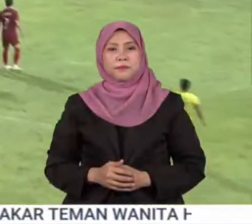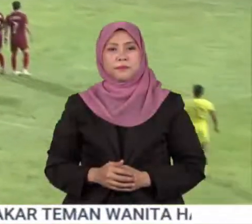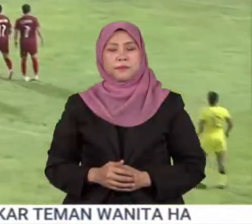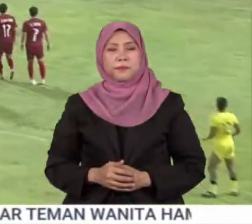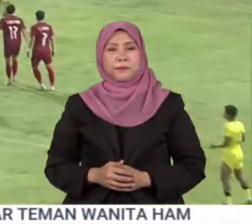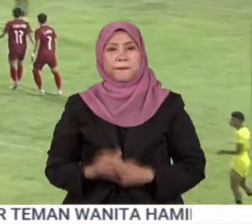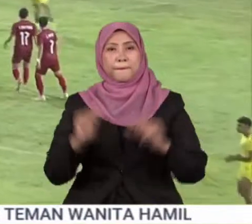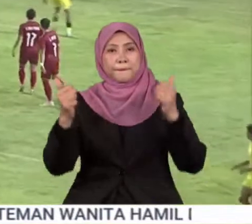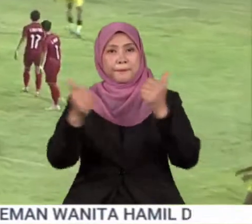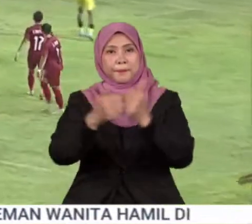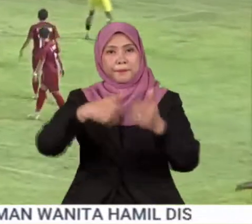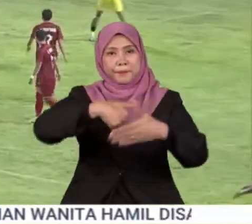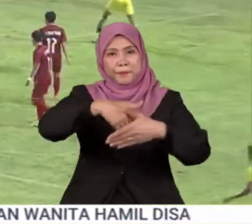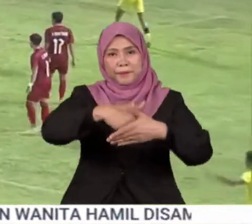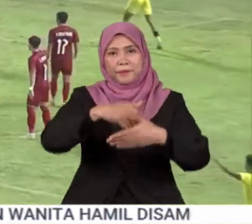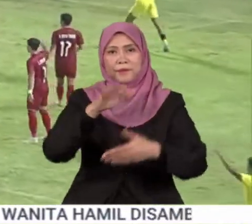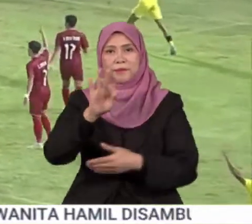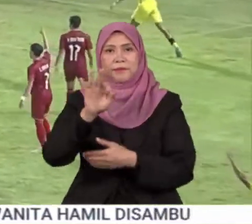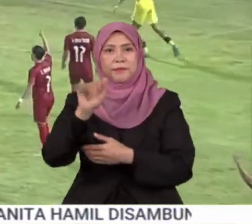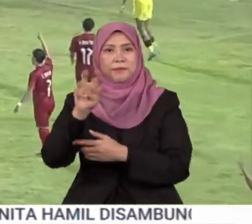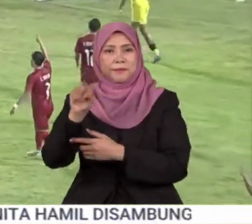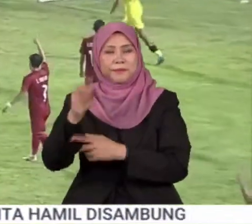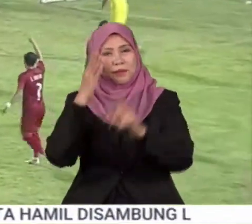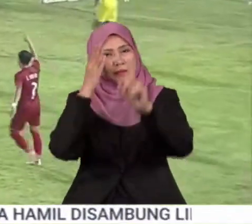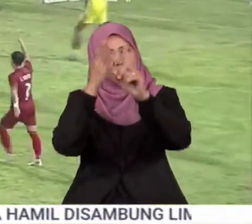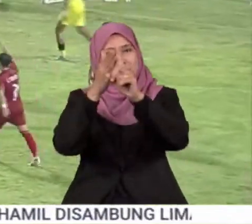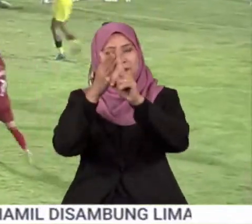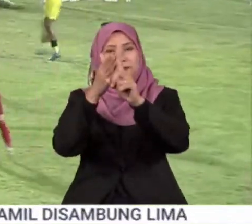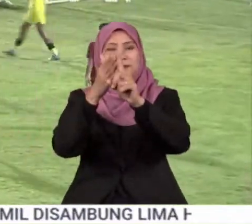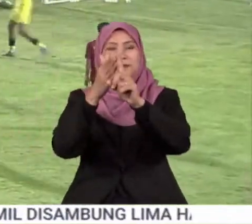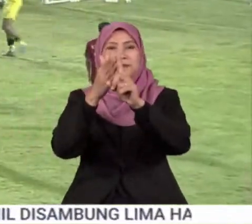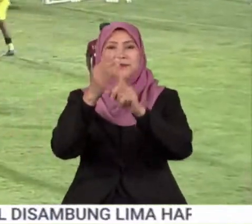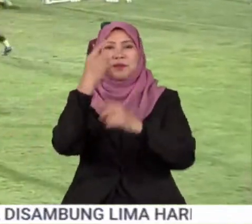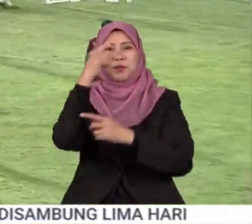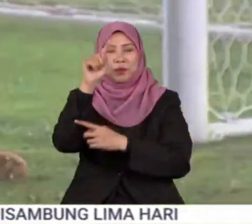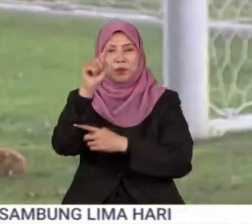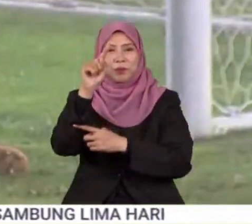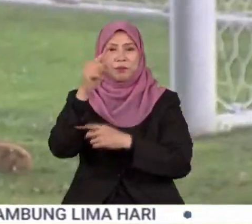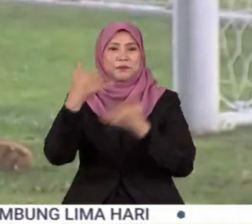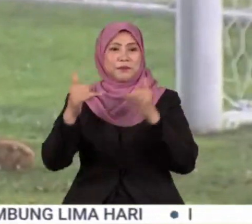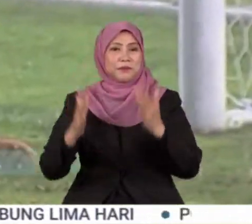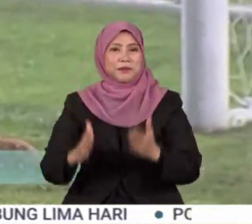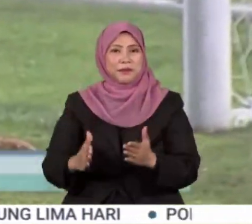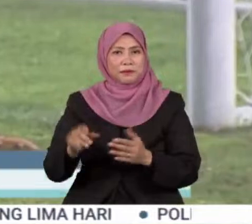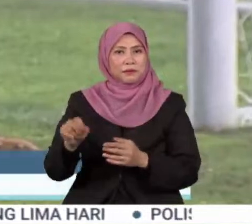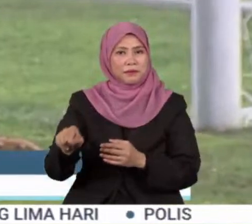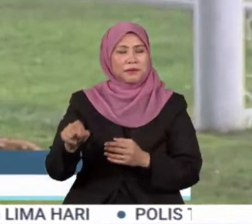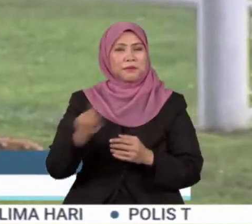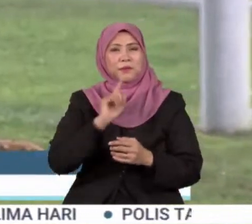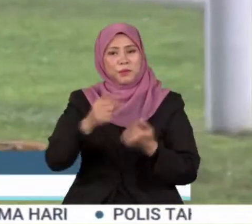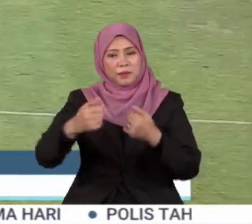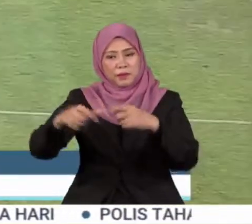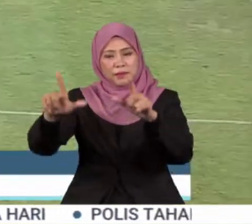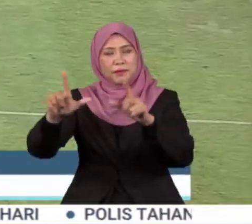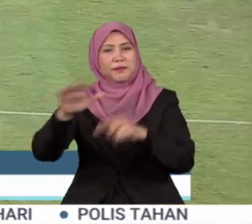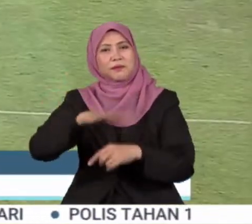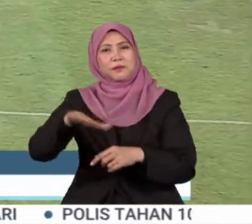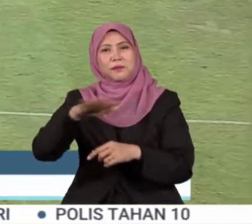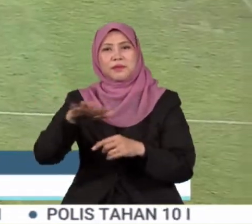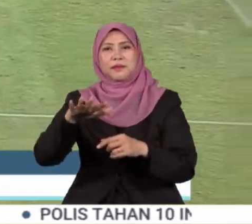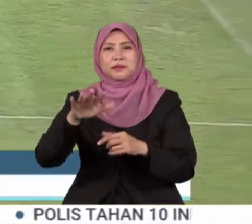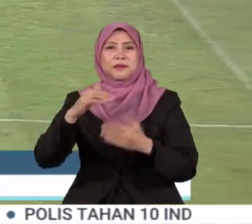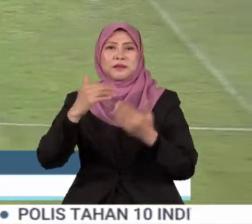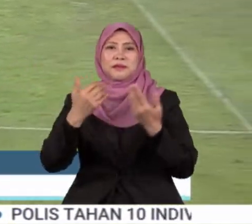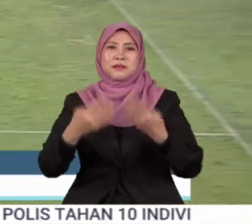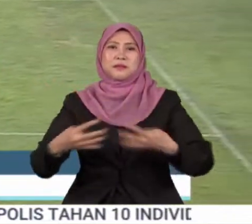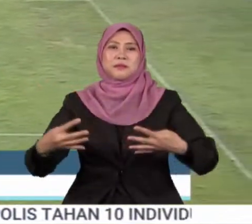Bagi Persatuan Bola Sepak Malaysia FAM, sasaran yang diletakkan bagi anak buah E. Ella Varasan adalah layak sekurang-kurangnya ke